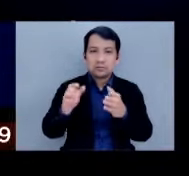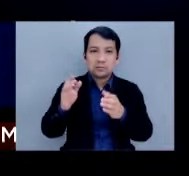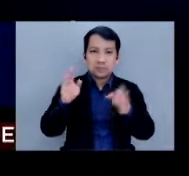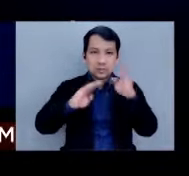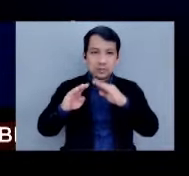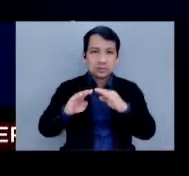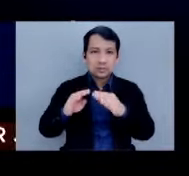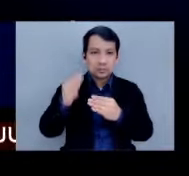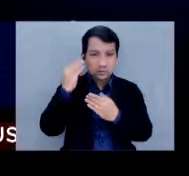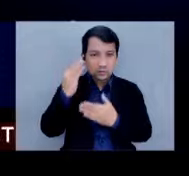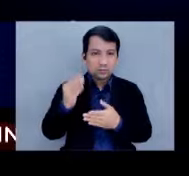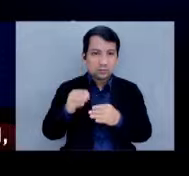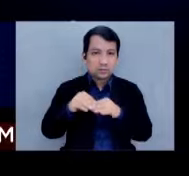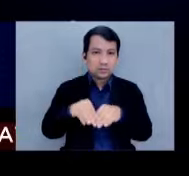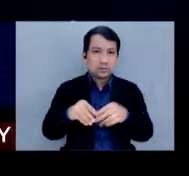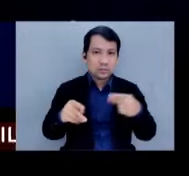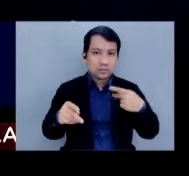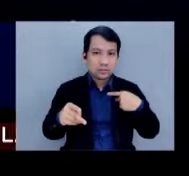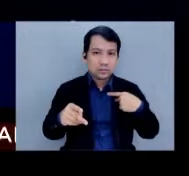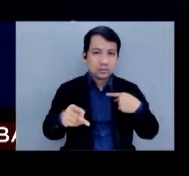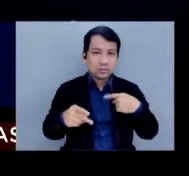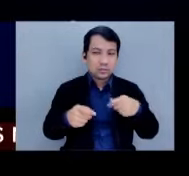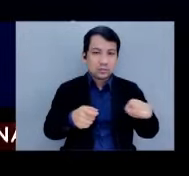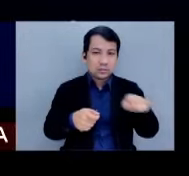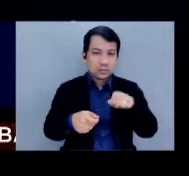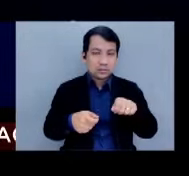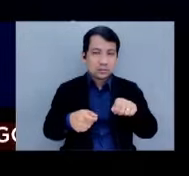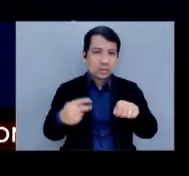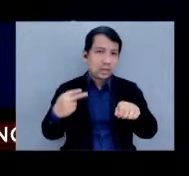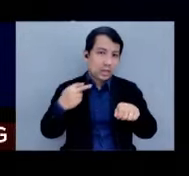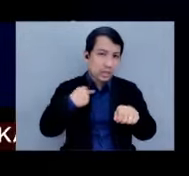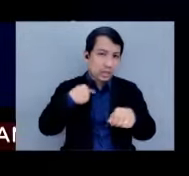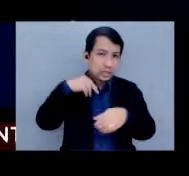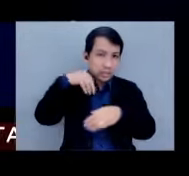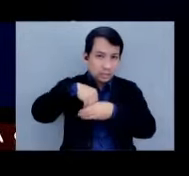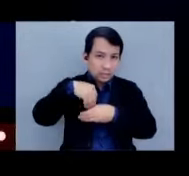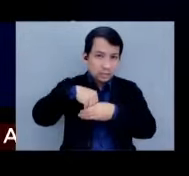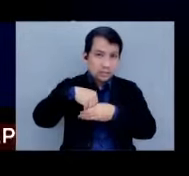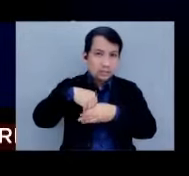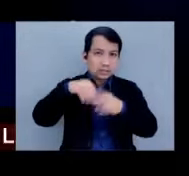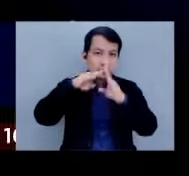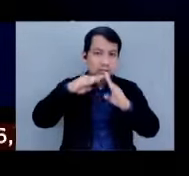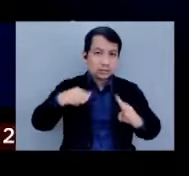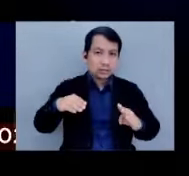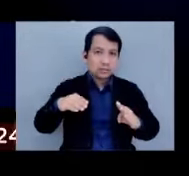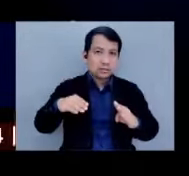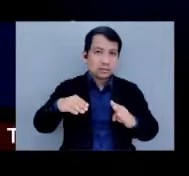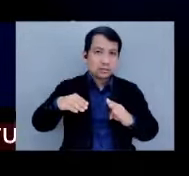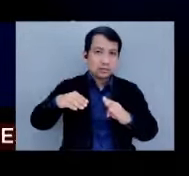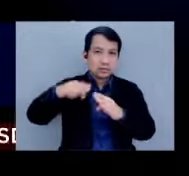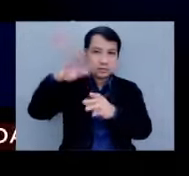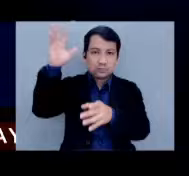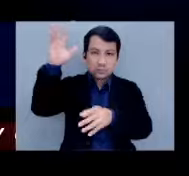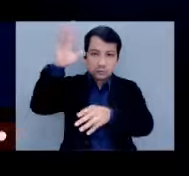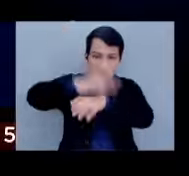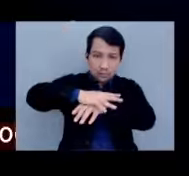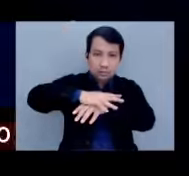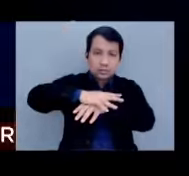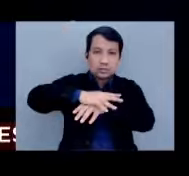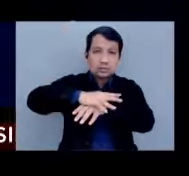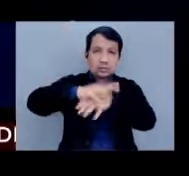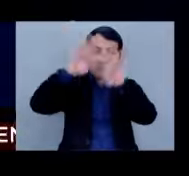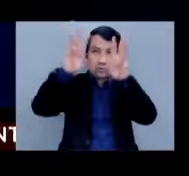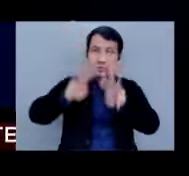ng sunog, merong fire volunteer na natrap sa loob ng isang bahay. Nabagsakan pa siya ng bumigay na semento mula sa